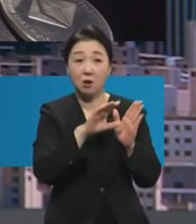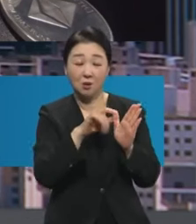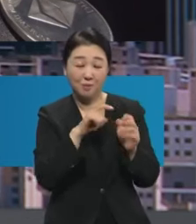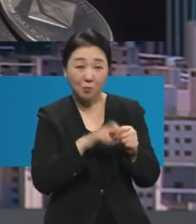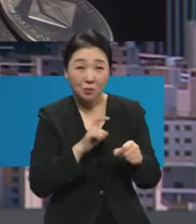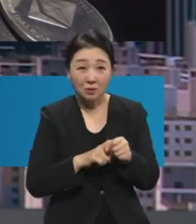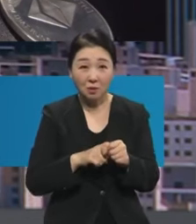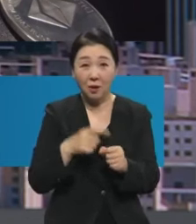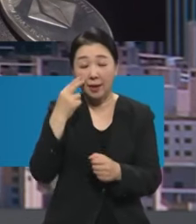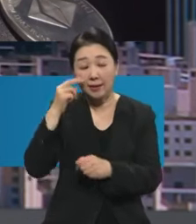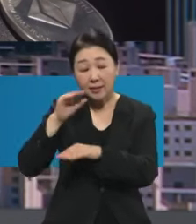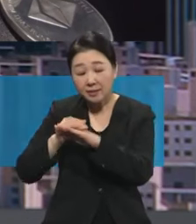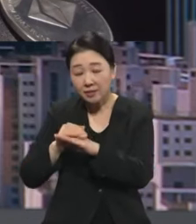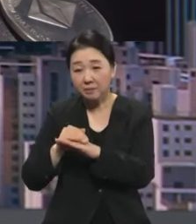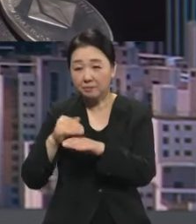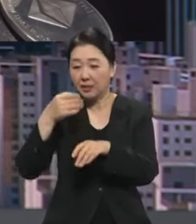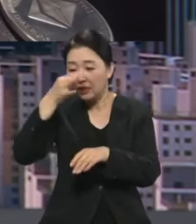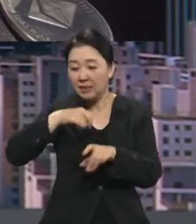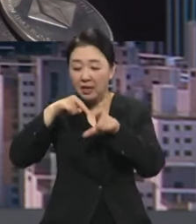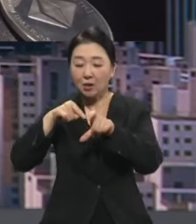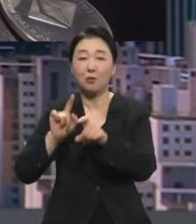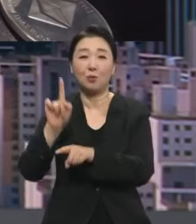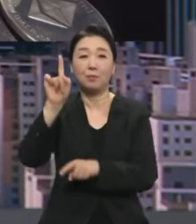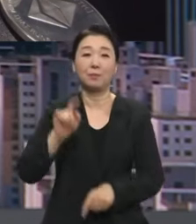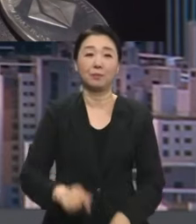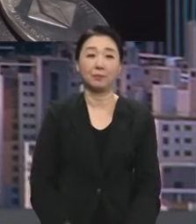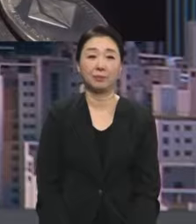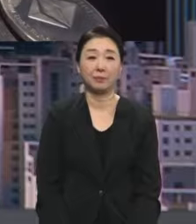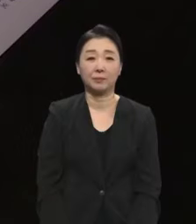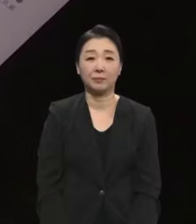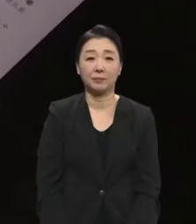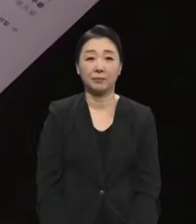예치금 이자율을 서로 높였습니다. 정혜성 기자입니다.